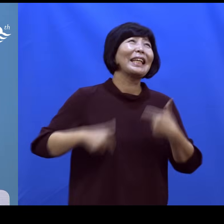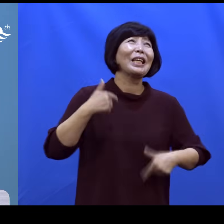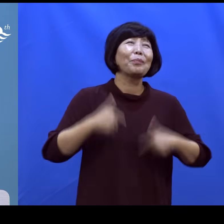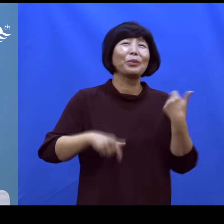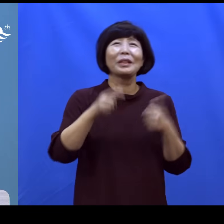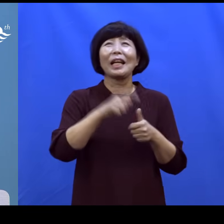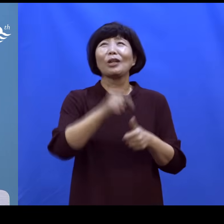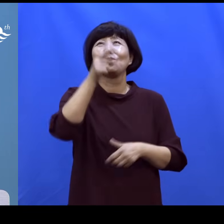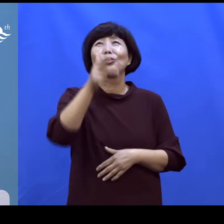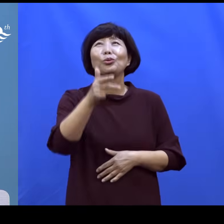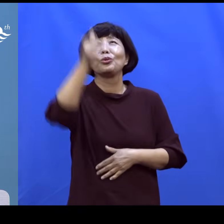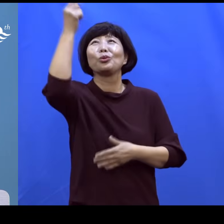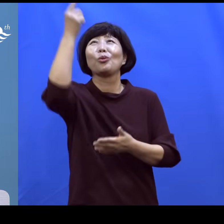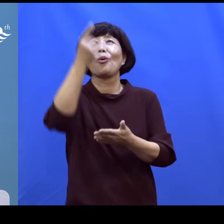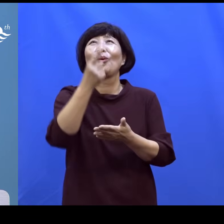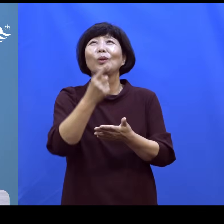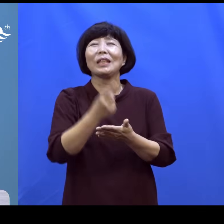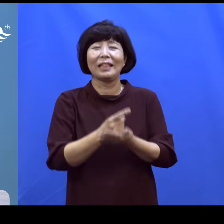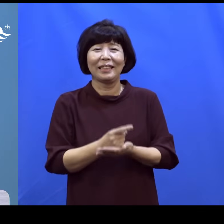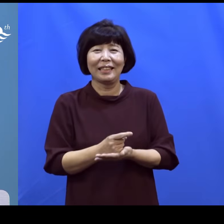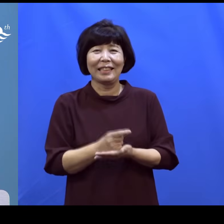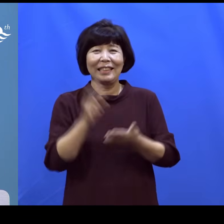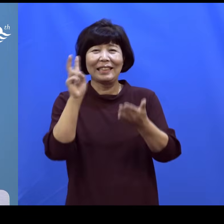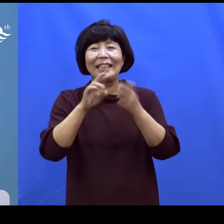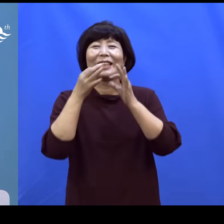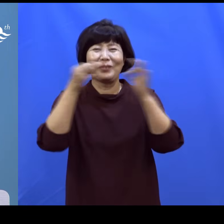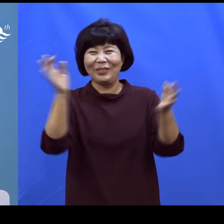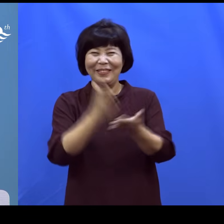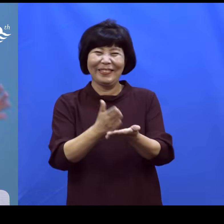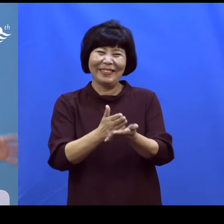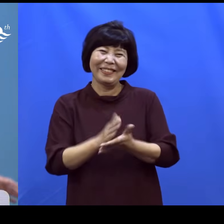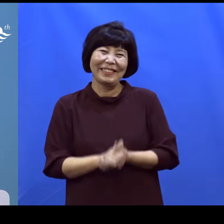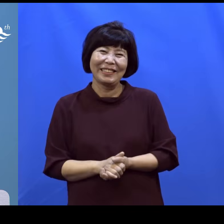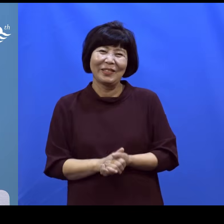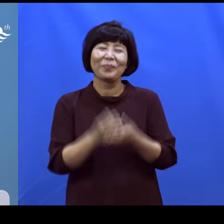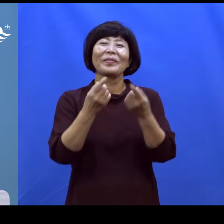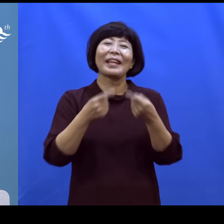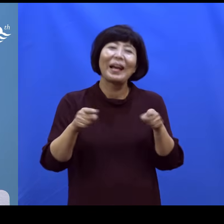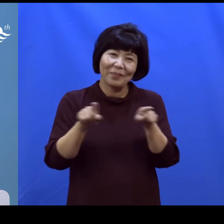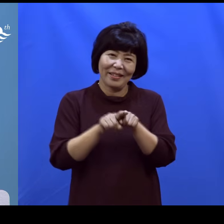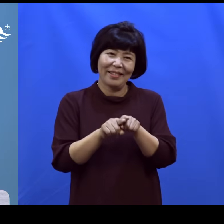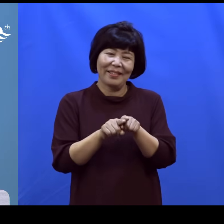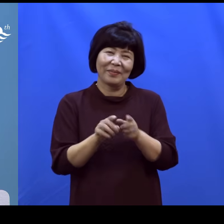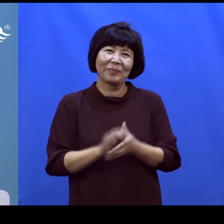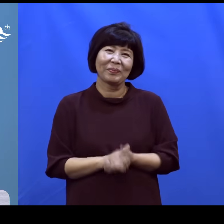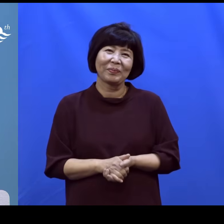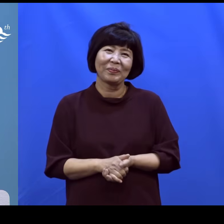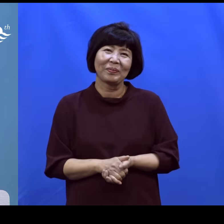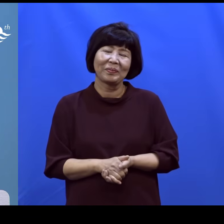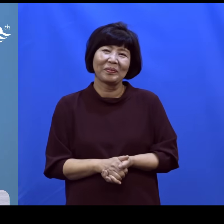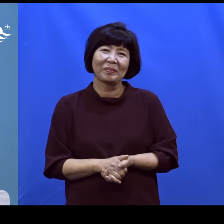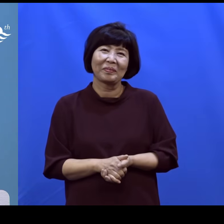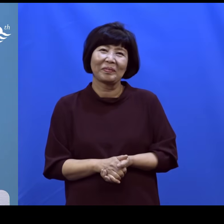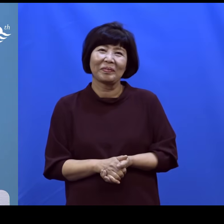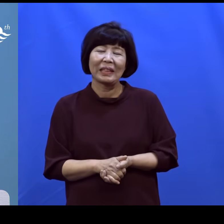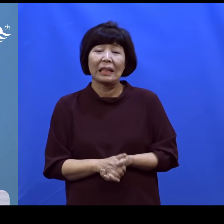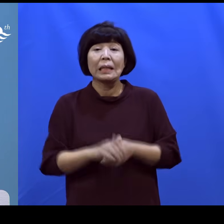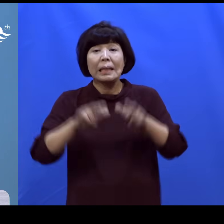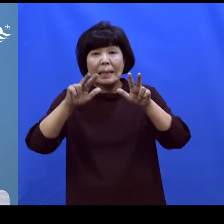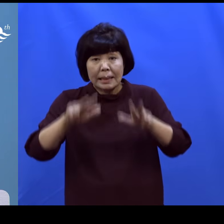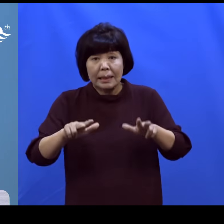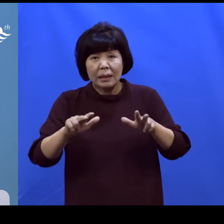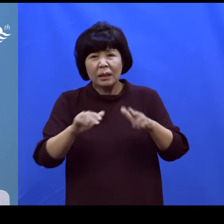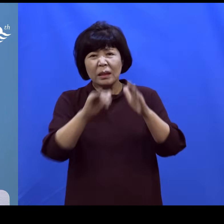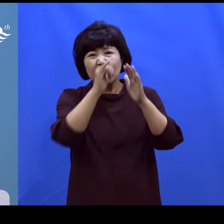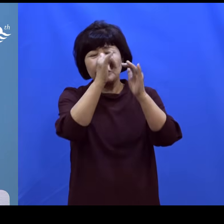가능한 많이 알려야 되잖아요. 여러분, 세상이 오늘 어두워져. 문명의 말기잖아요. 역사의 종말에 우리가 살고 있으면 세상은